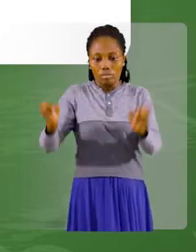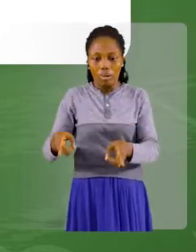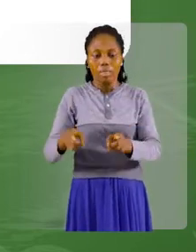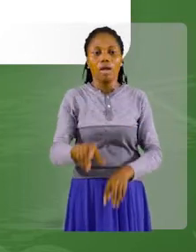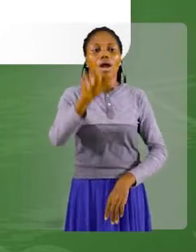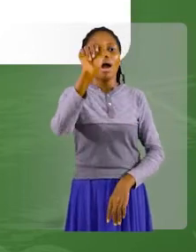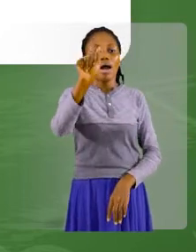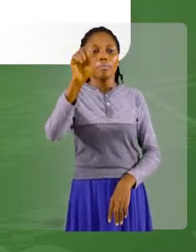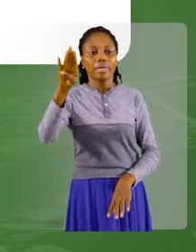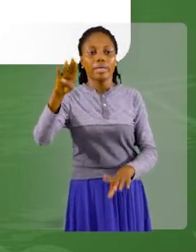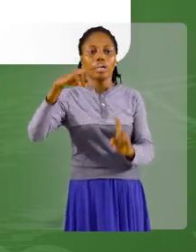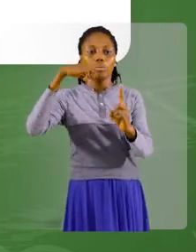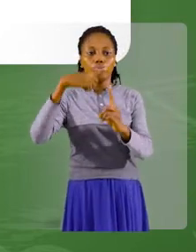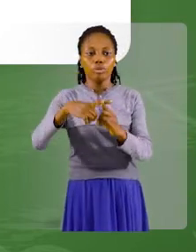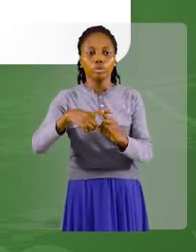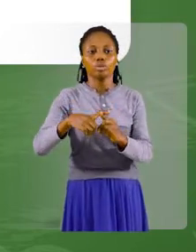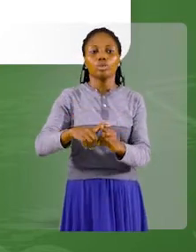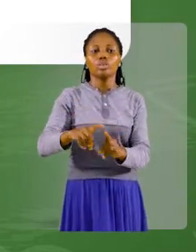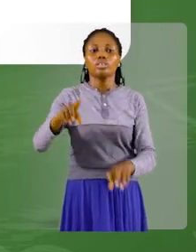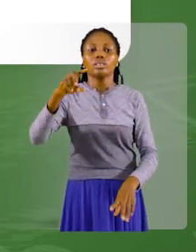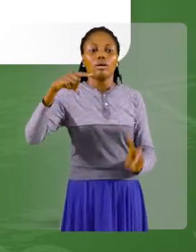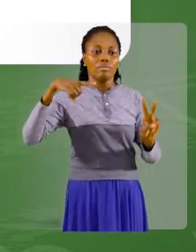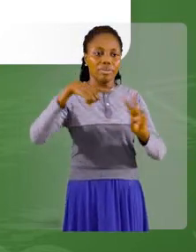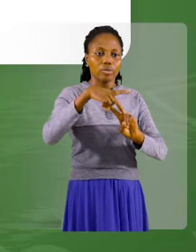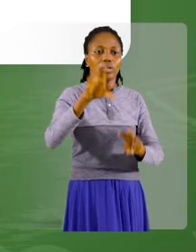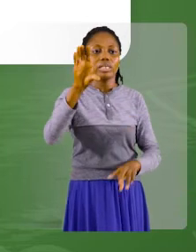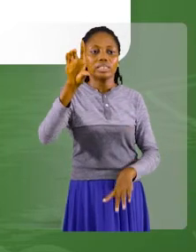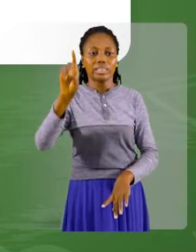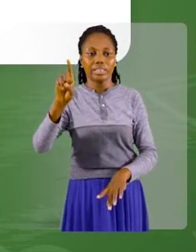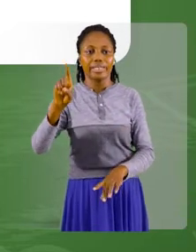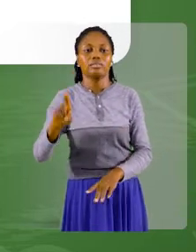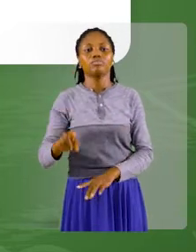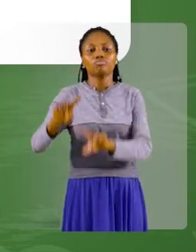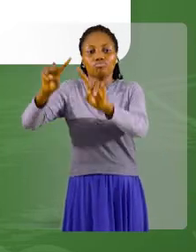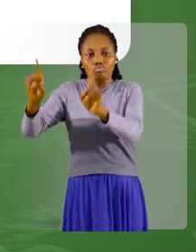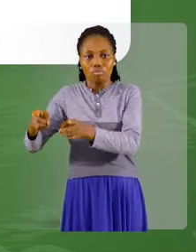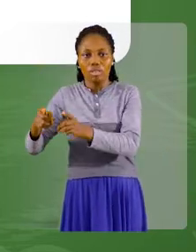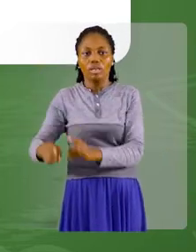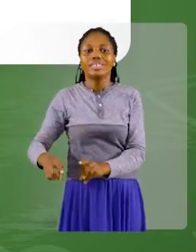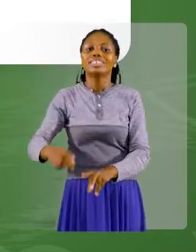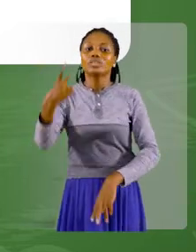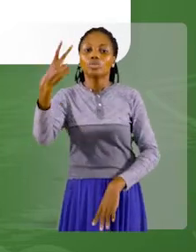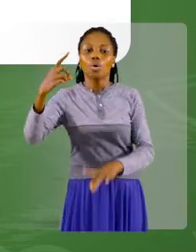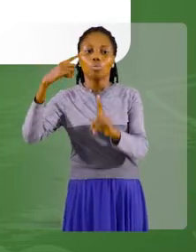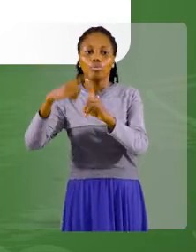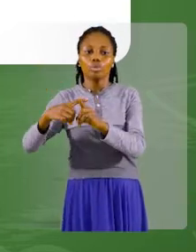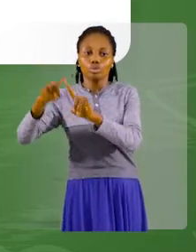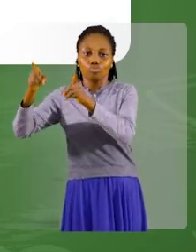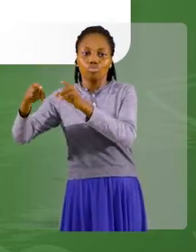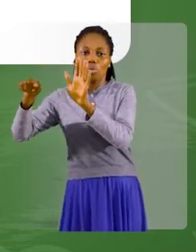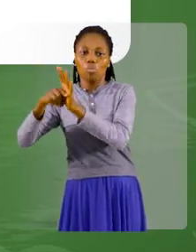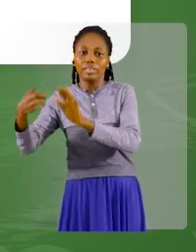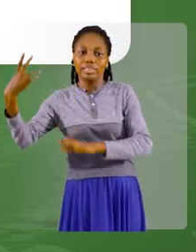coordonnées 2 plus -6, 3 plus 3.